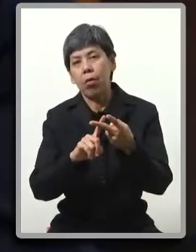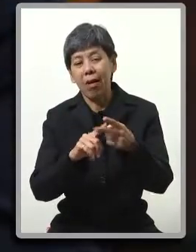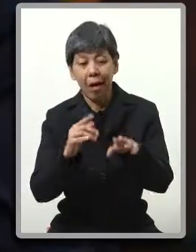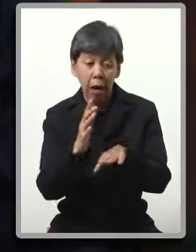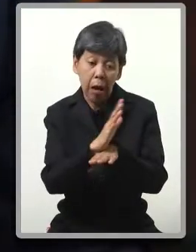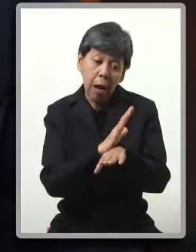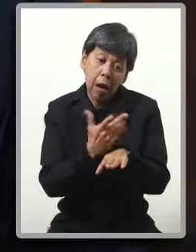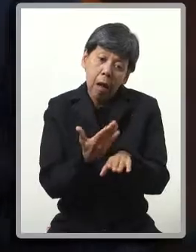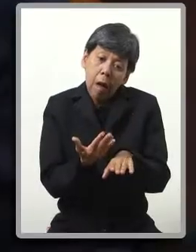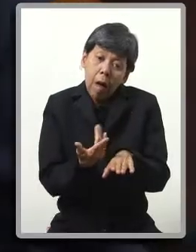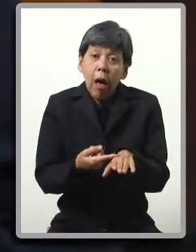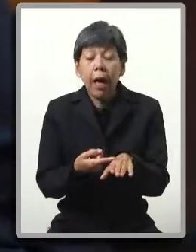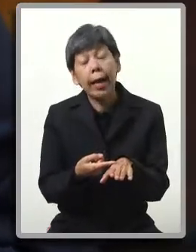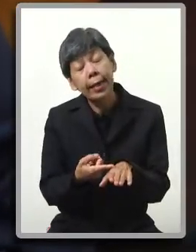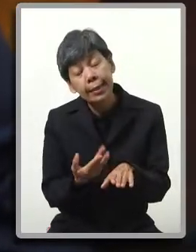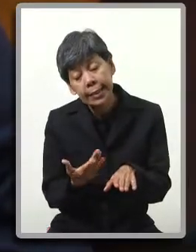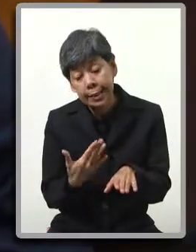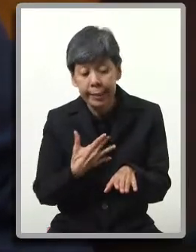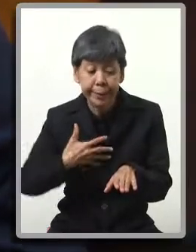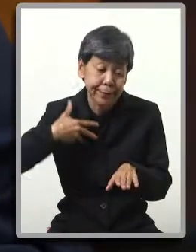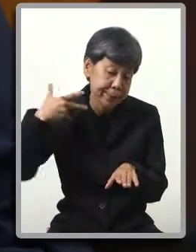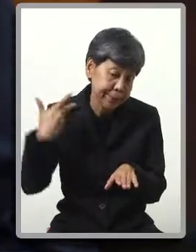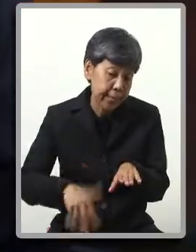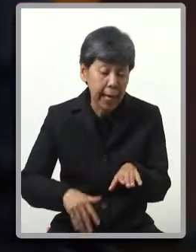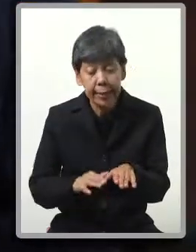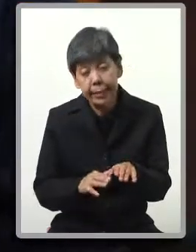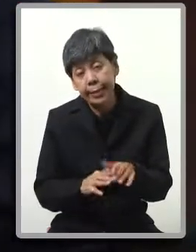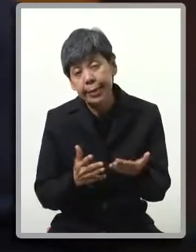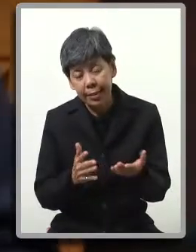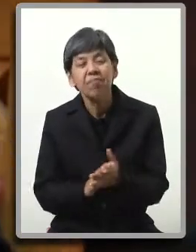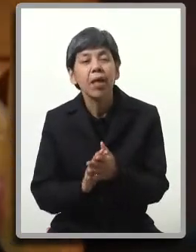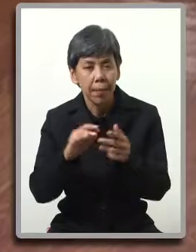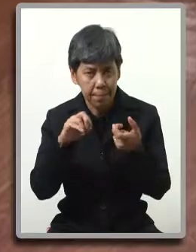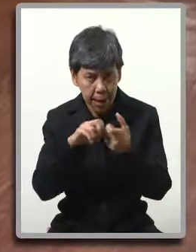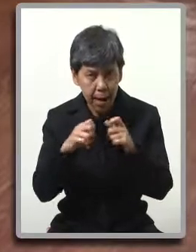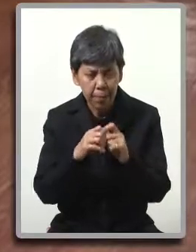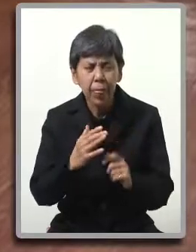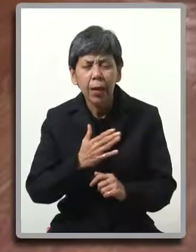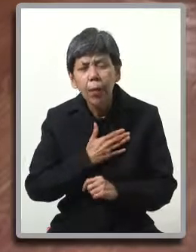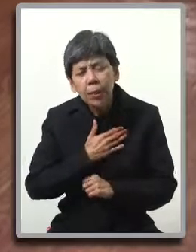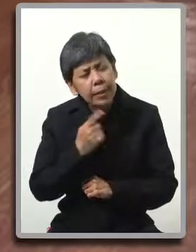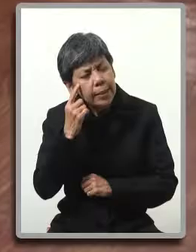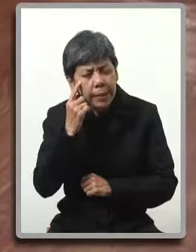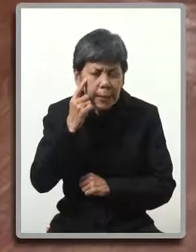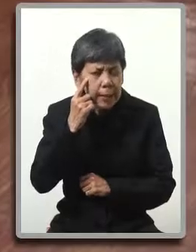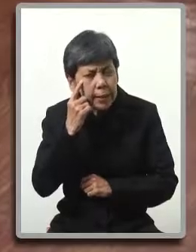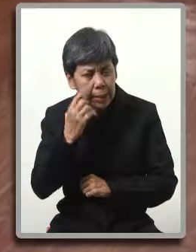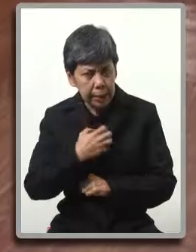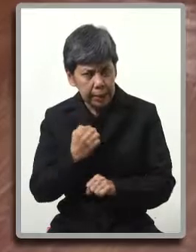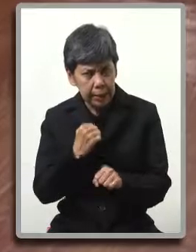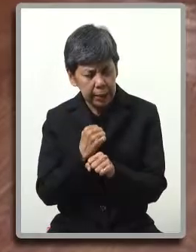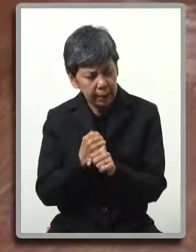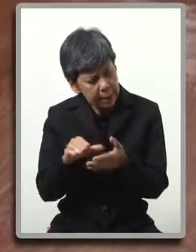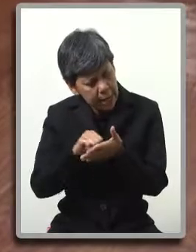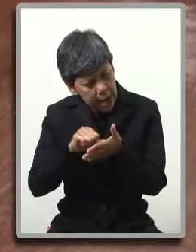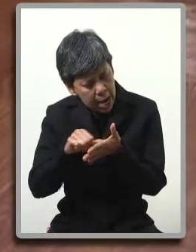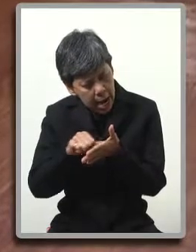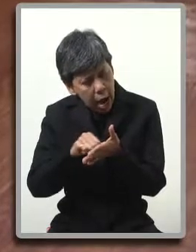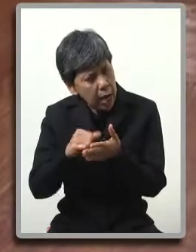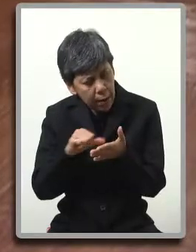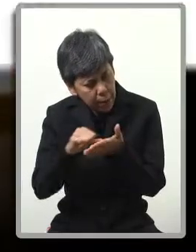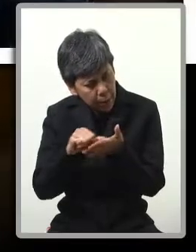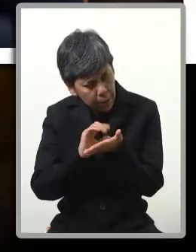องคนที่เขารอรถก็ทำไง ตกค้างหมด เสียก็ต้องลงจากรถไปขึ้นรถคันใหม่นี่คือปัญหาผมก็อยากพยายามจะผลักดันให้มีการ